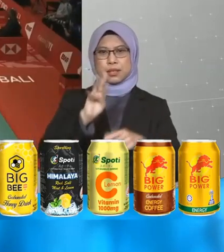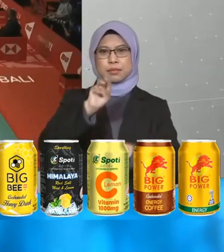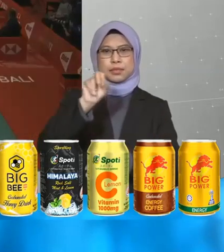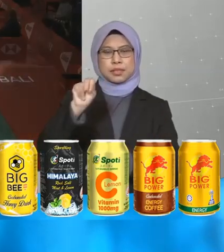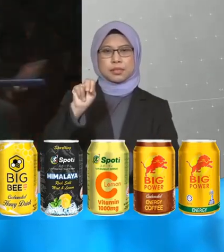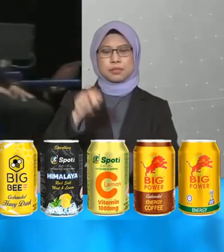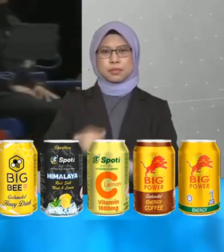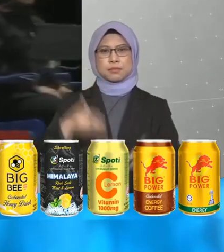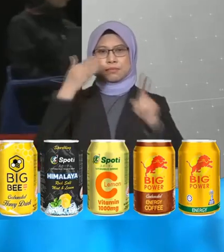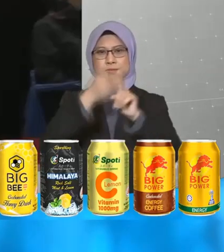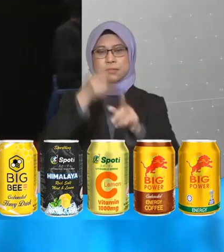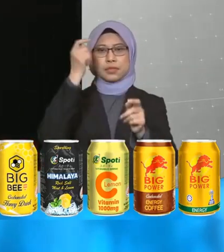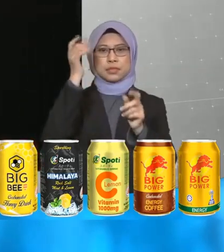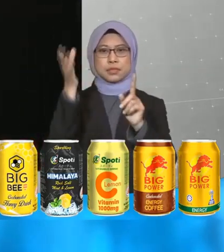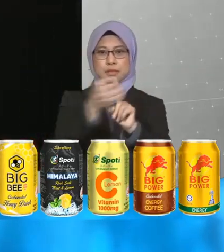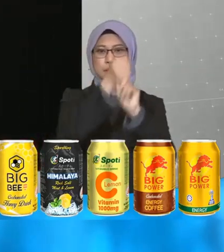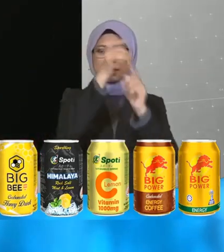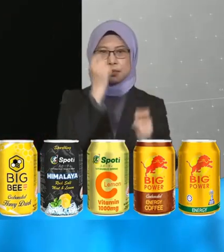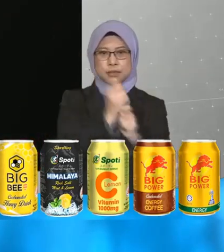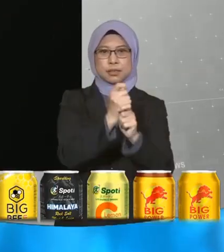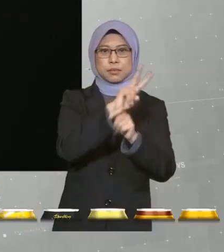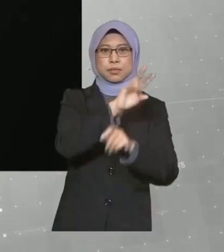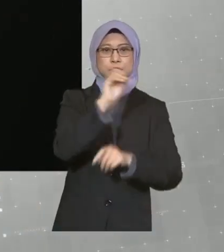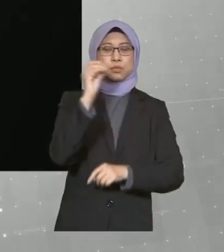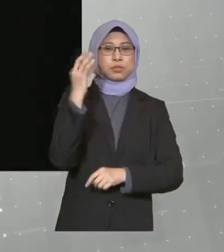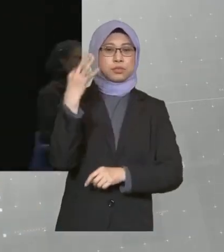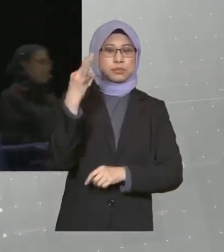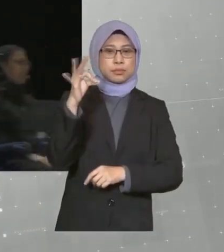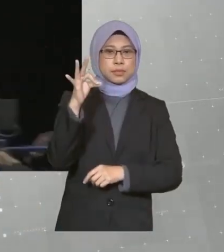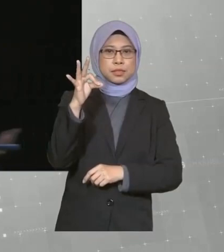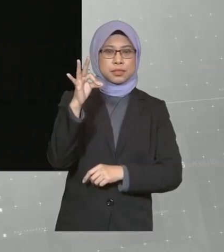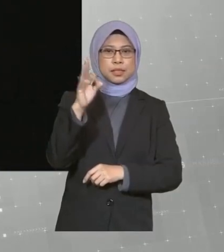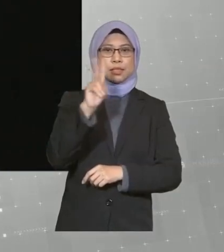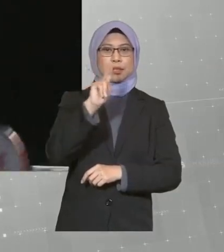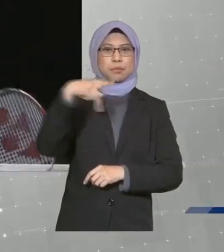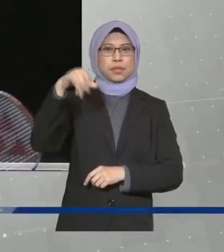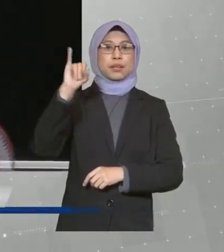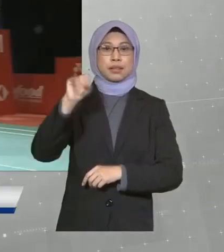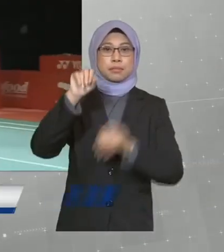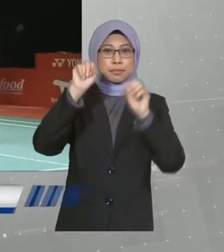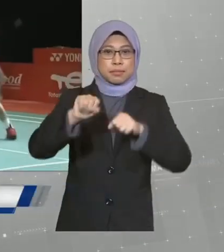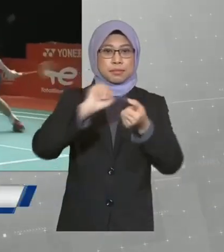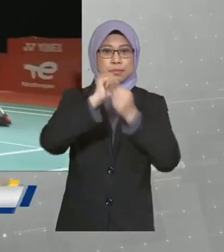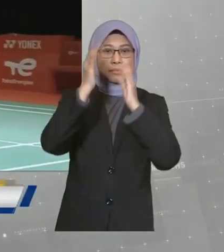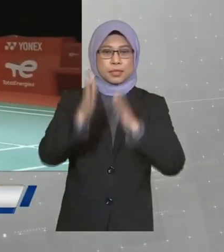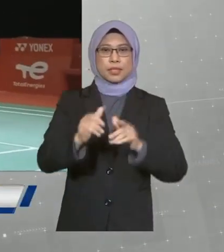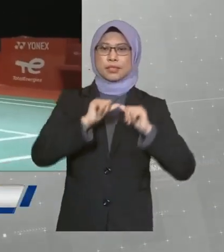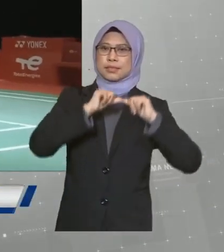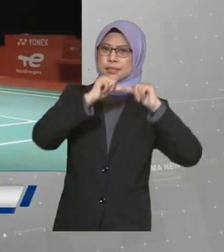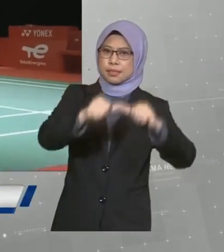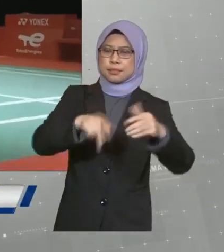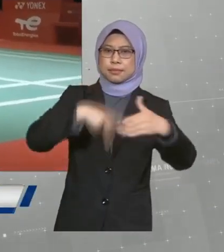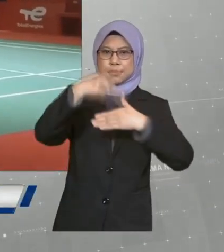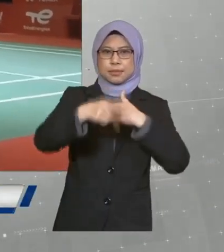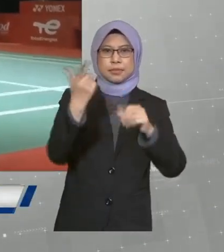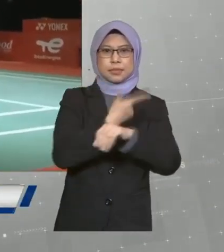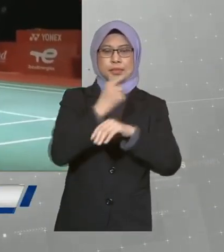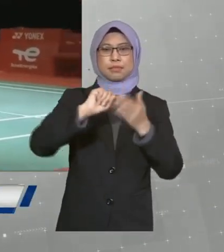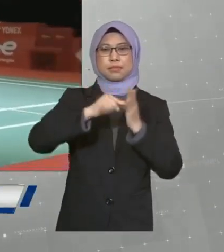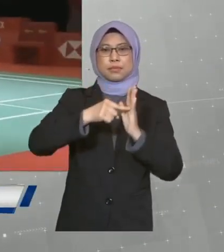menetapkan pencapaian di peringkat tertinggi sejak 2019 sebagai KPI untuk membolehkan atlet kekal dalam program latihan bermula